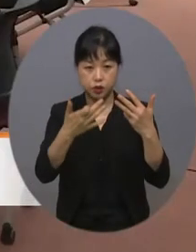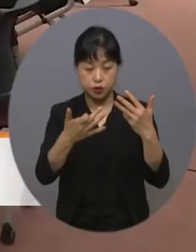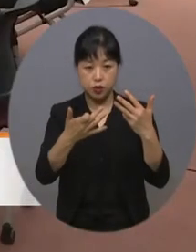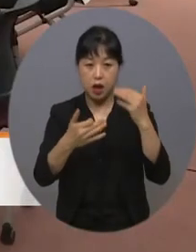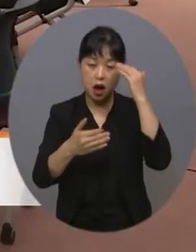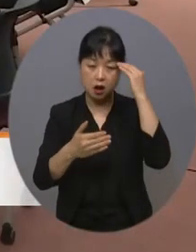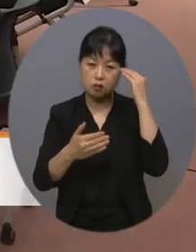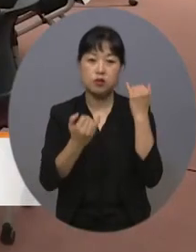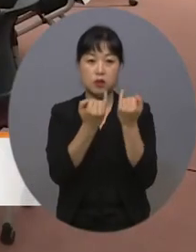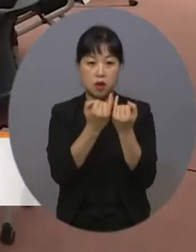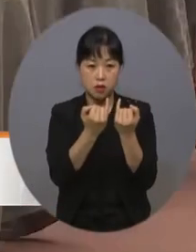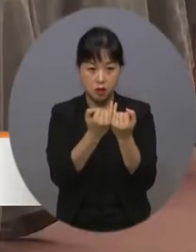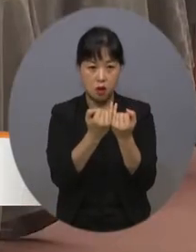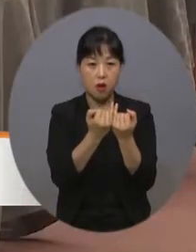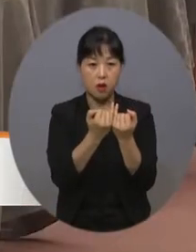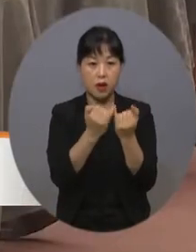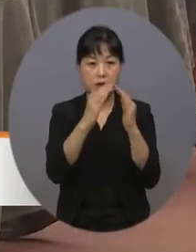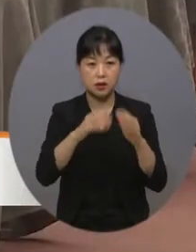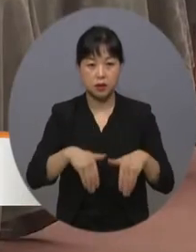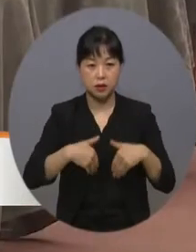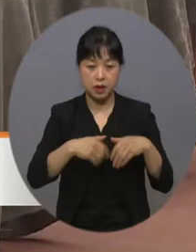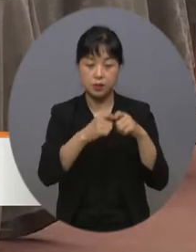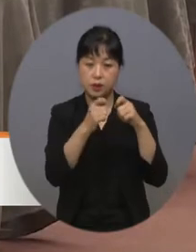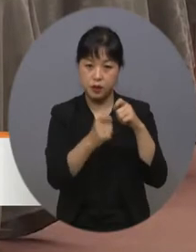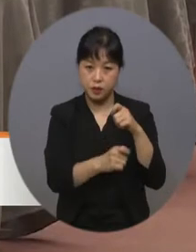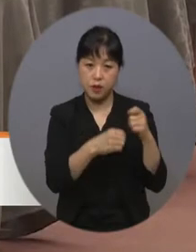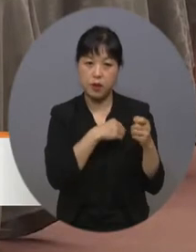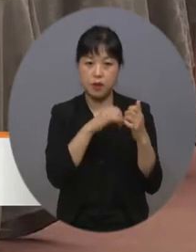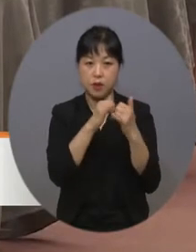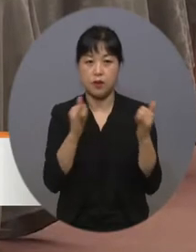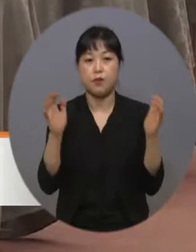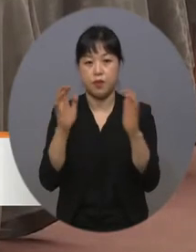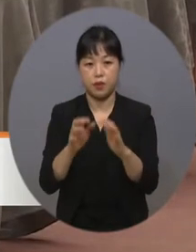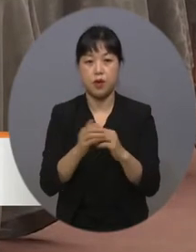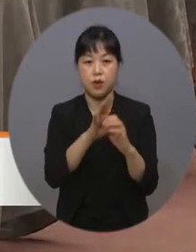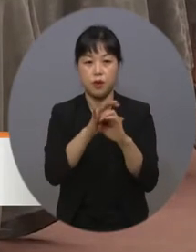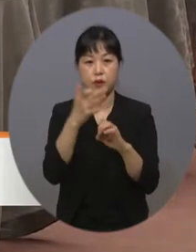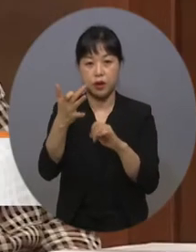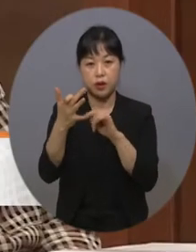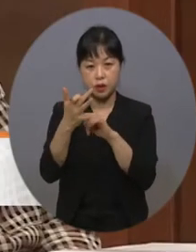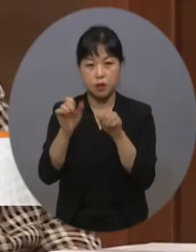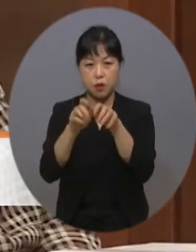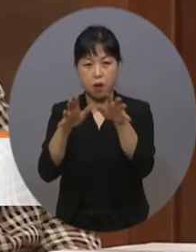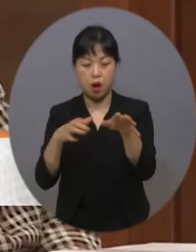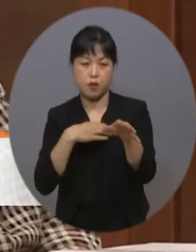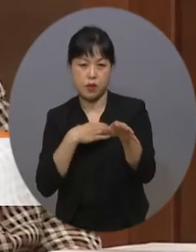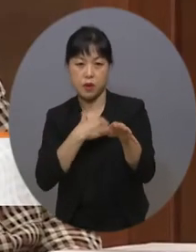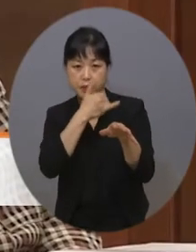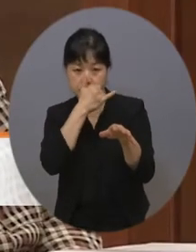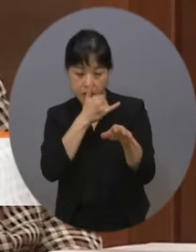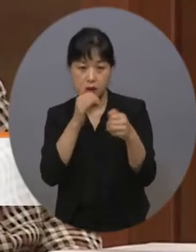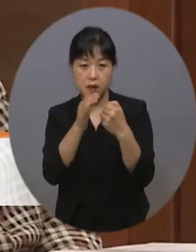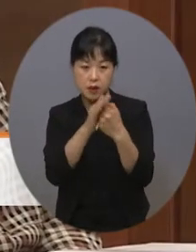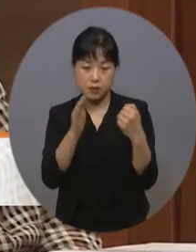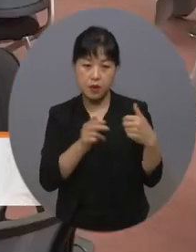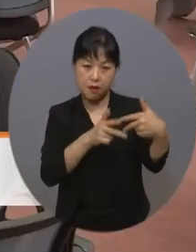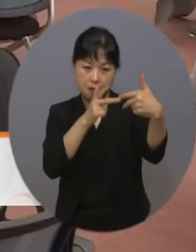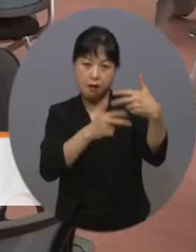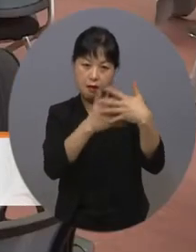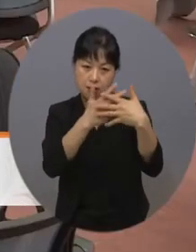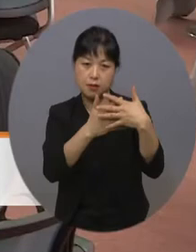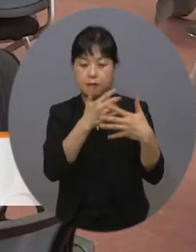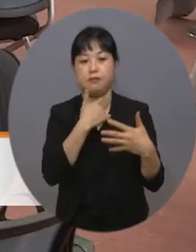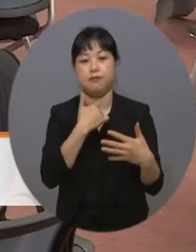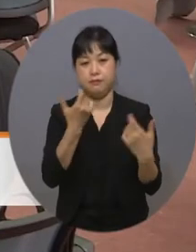간담회를 가졌습니다. 코로나19 확산세를 고려해 현장 간담회와 함께 비대면 온라인으로 열렸으며